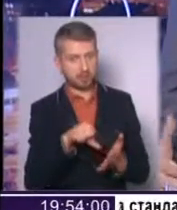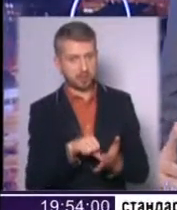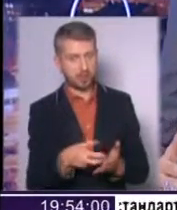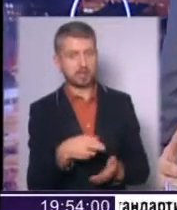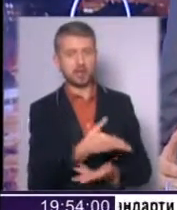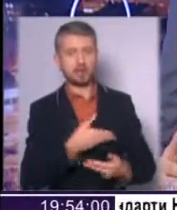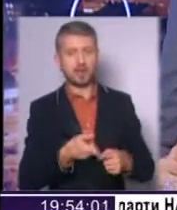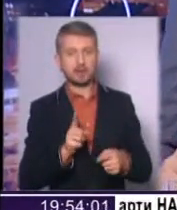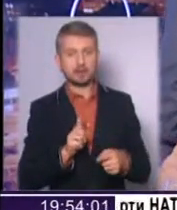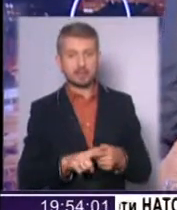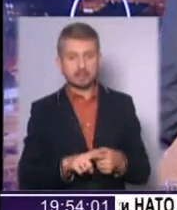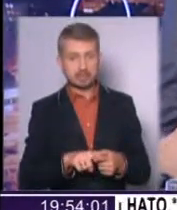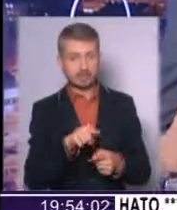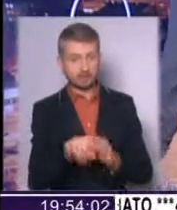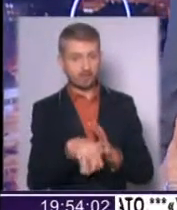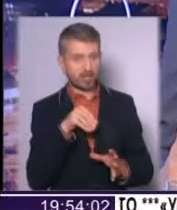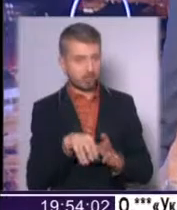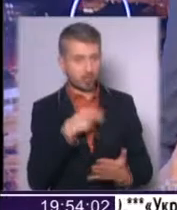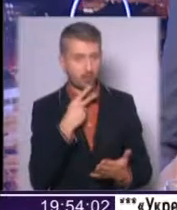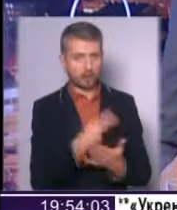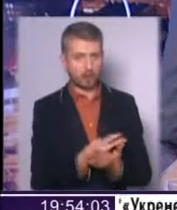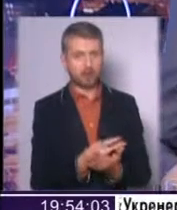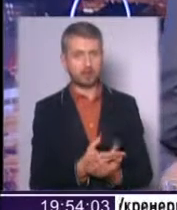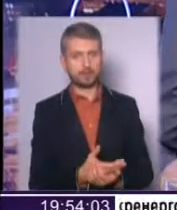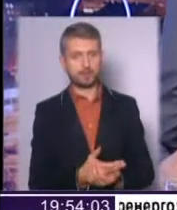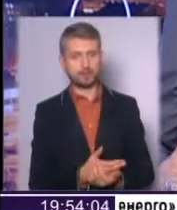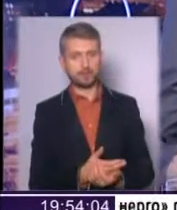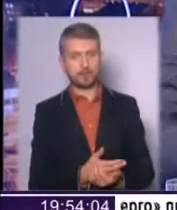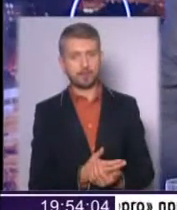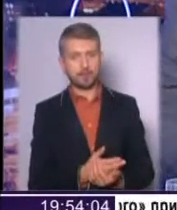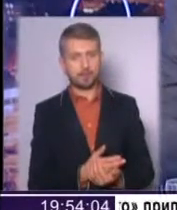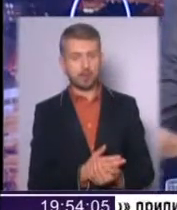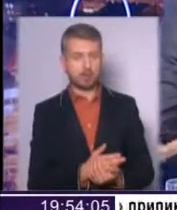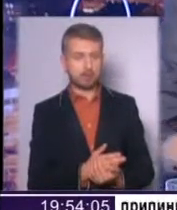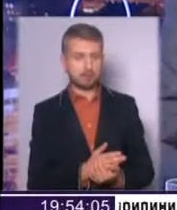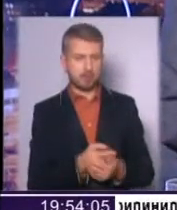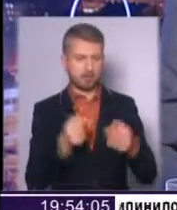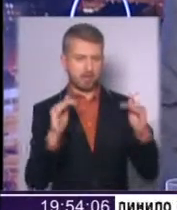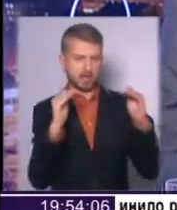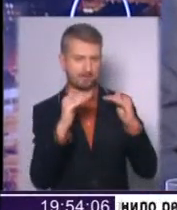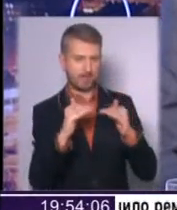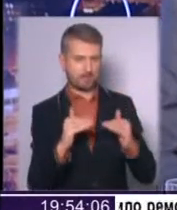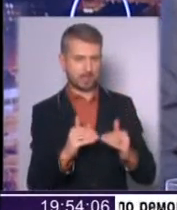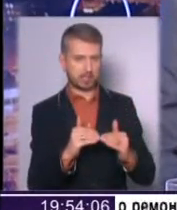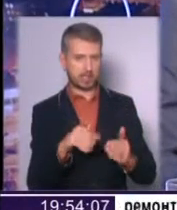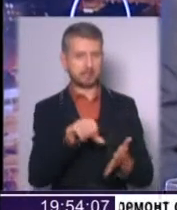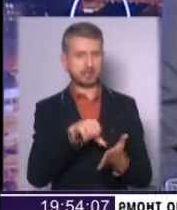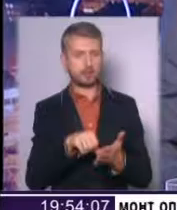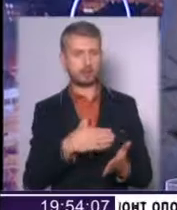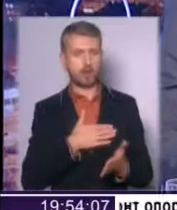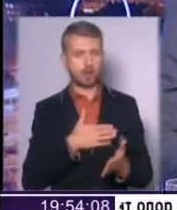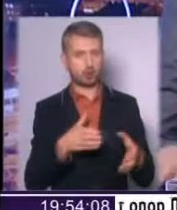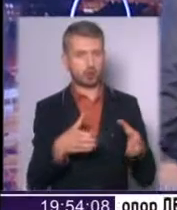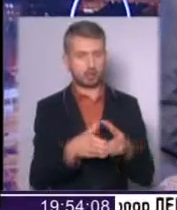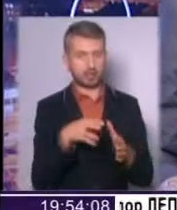є інші зайшли, і тут є баланс сил. І так само це і добре тобто для нас. Тобто десь не зіграло на руку, а десь... Але зато